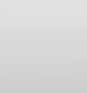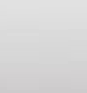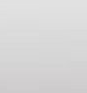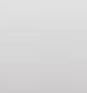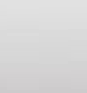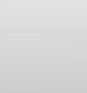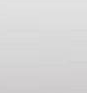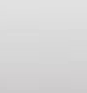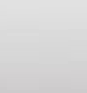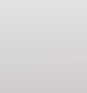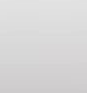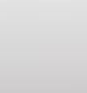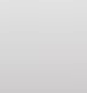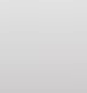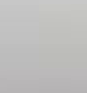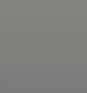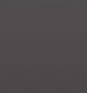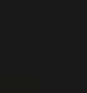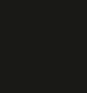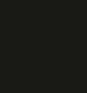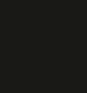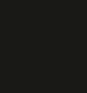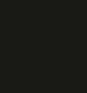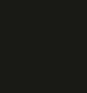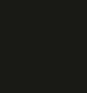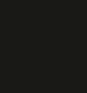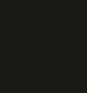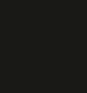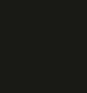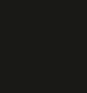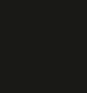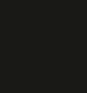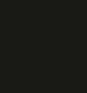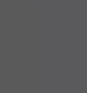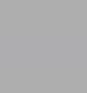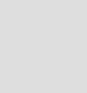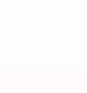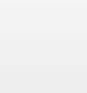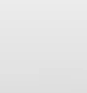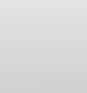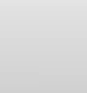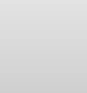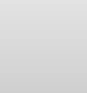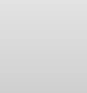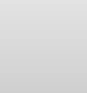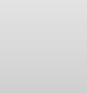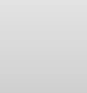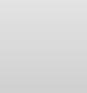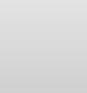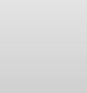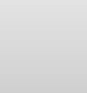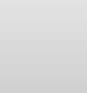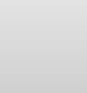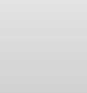าสได้จัดเวทีนะครับ ค่ะได้ยินค่ะคุณหมอเชิญเลยค่ะ ครับวันนี้ผมรู้สึกว่าต้อง